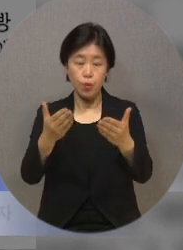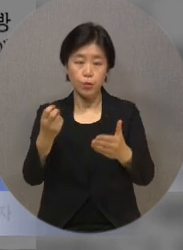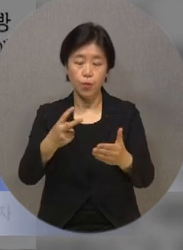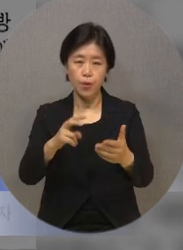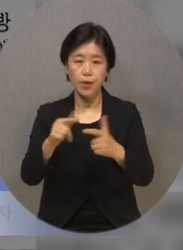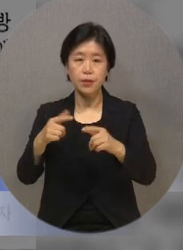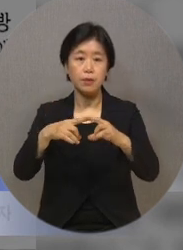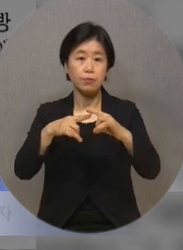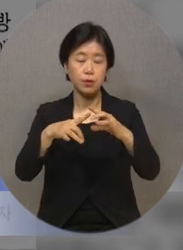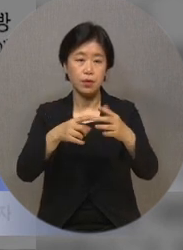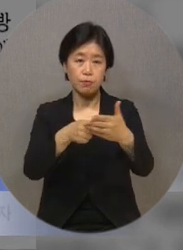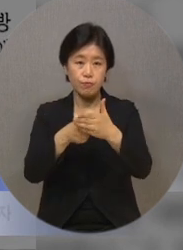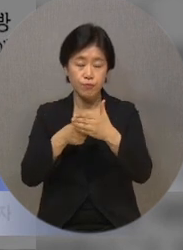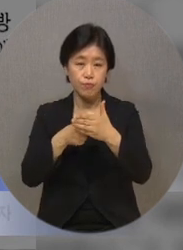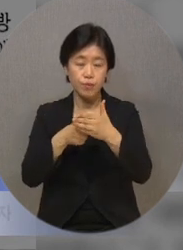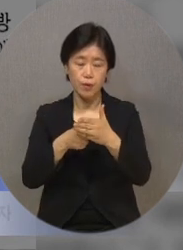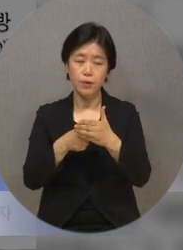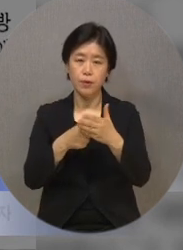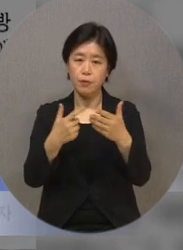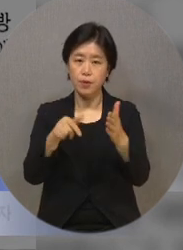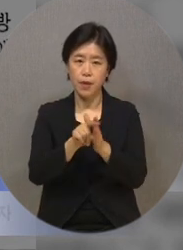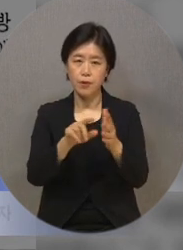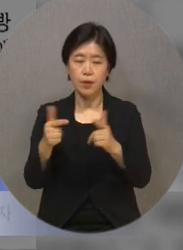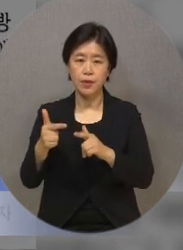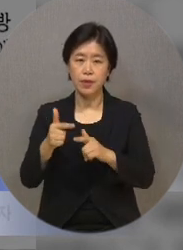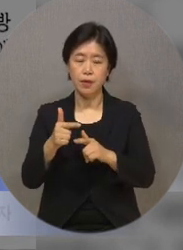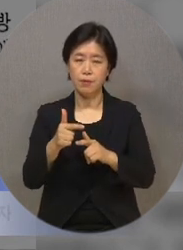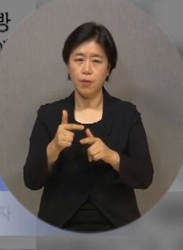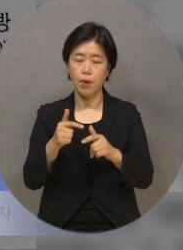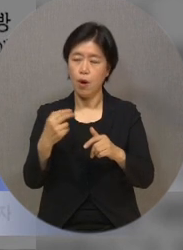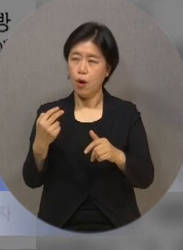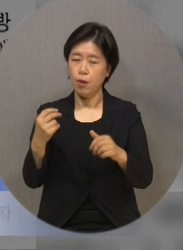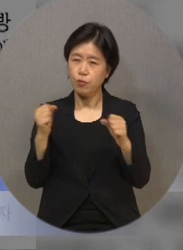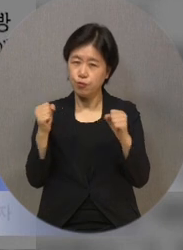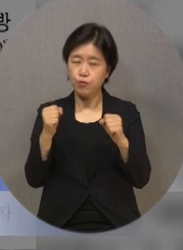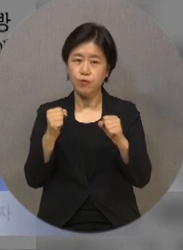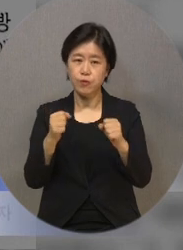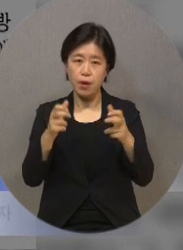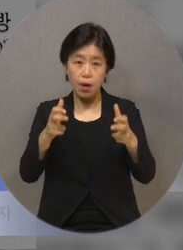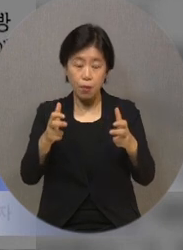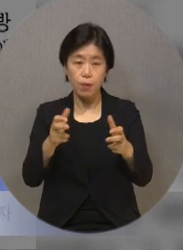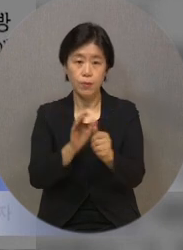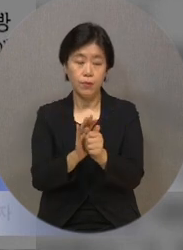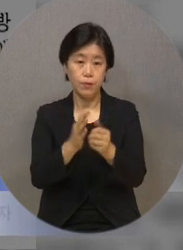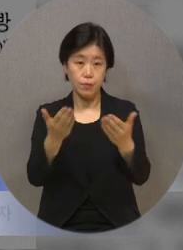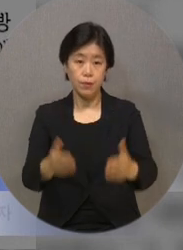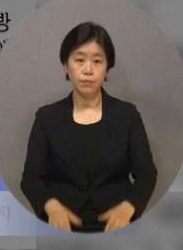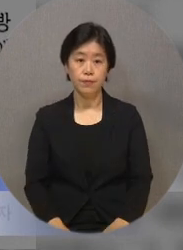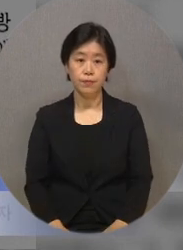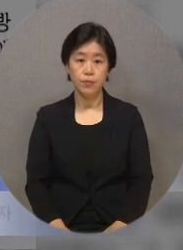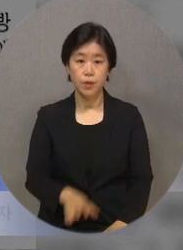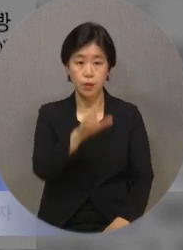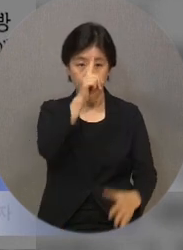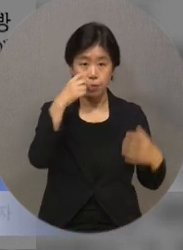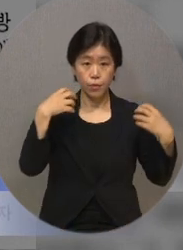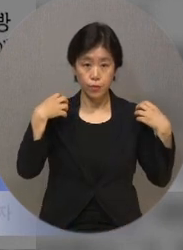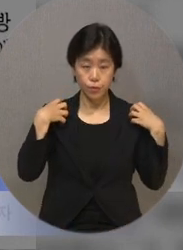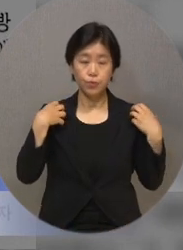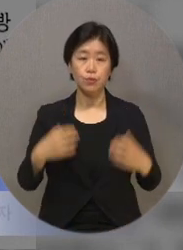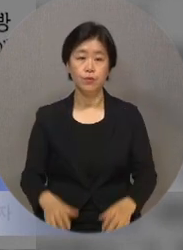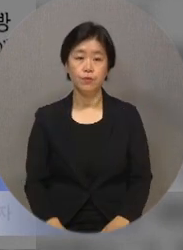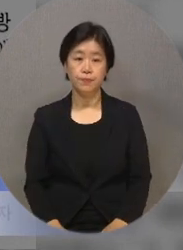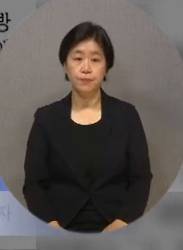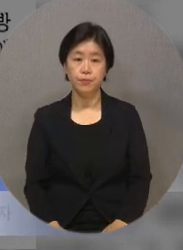고효율 에어컨 설치 등 냉방지원을 추진하는 사업입니다 한편 산업통상자원부와 한국에너지재단은